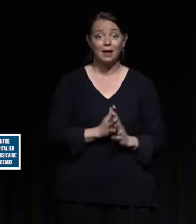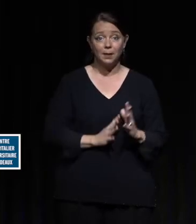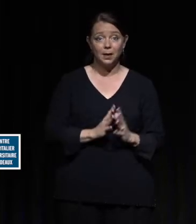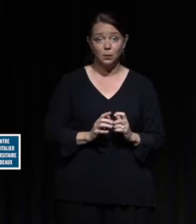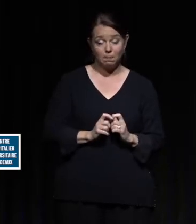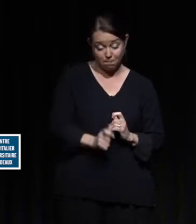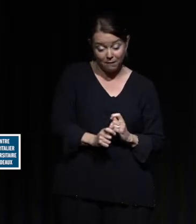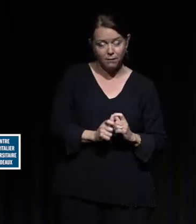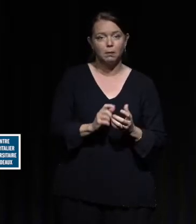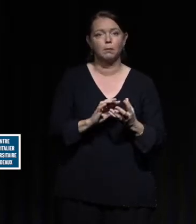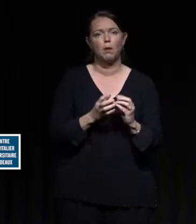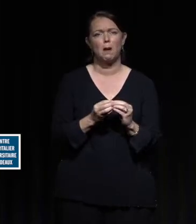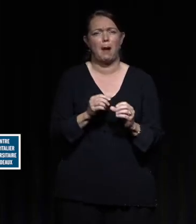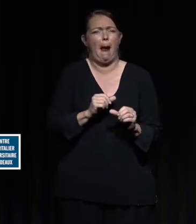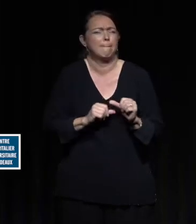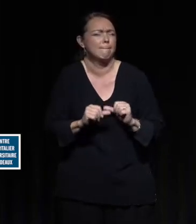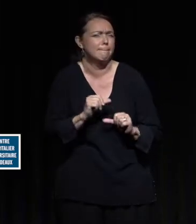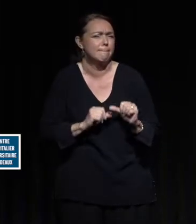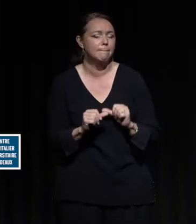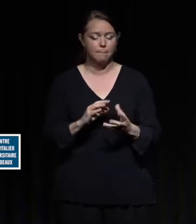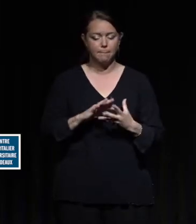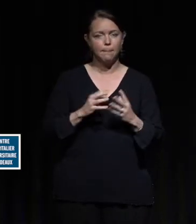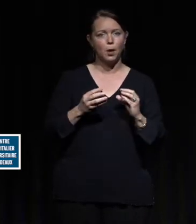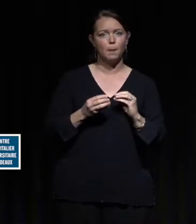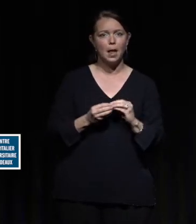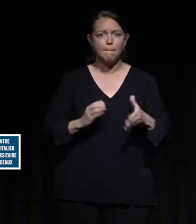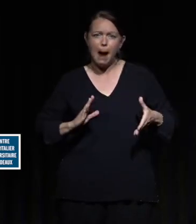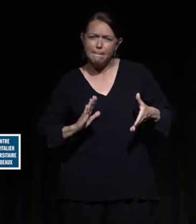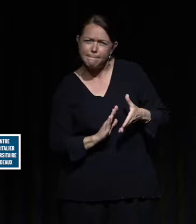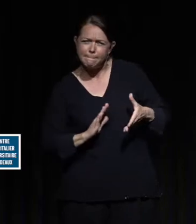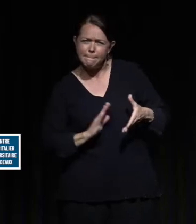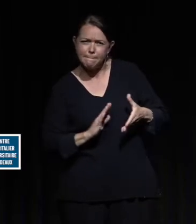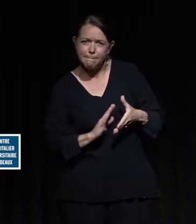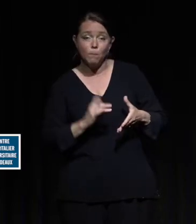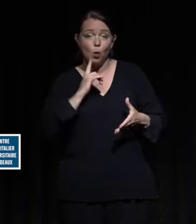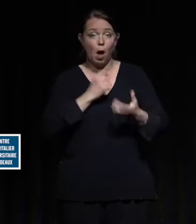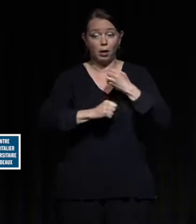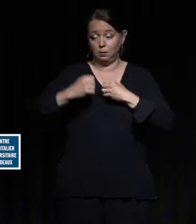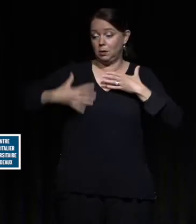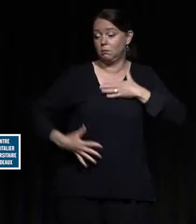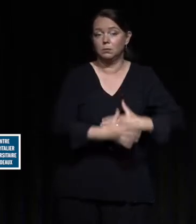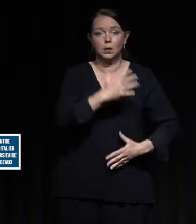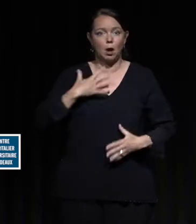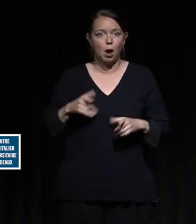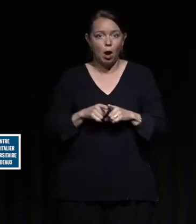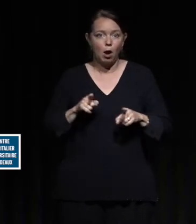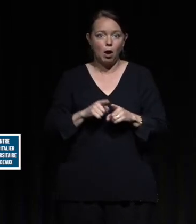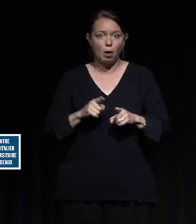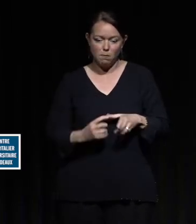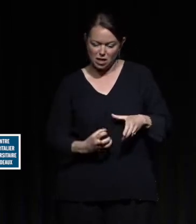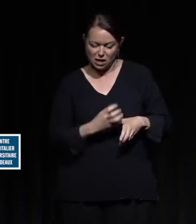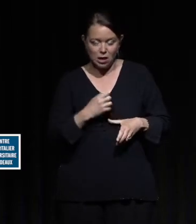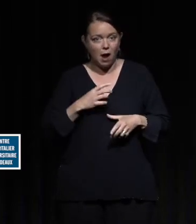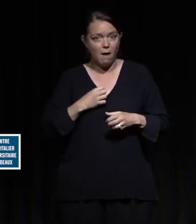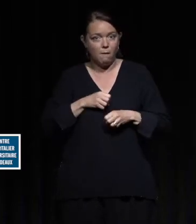va générer des problèmes de douleur, elle va générer des problèmes d'adhérence puisque l'organisme va vouloir réagir à cette agression et on va